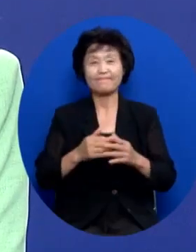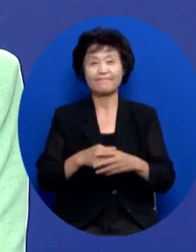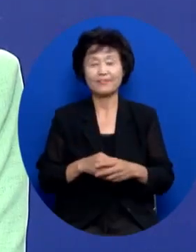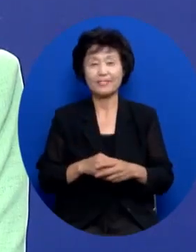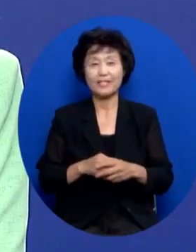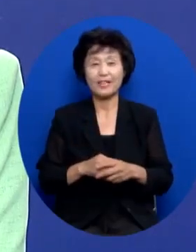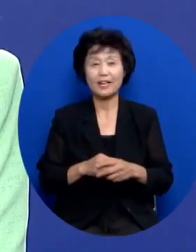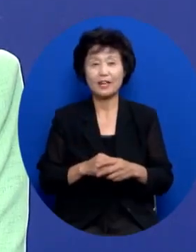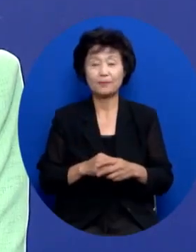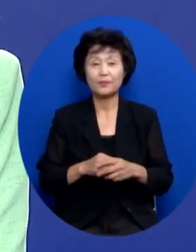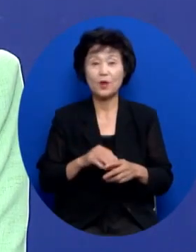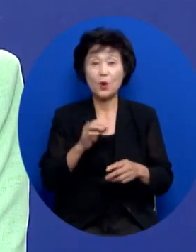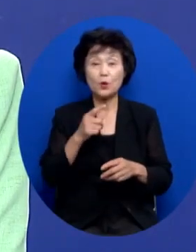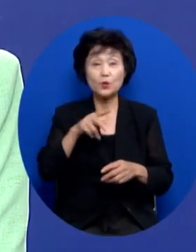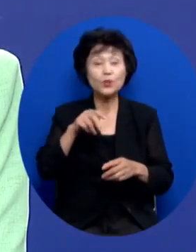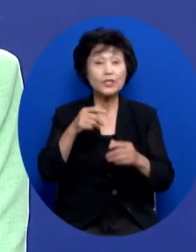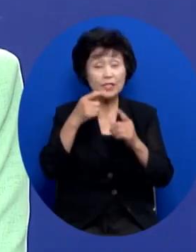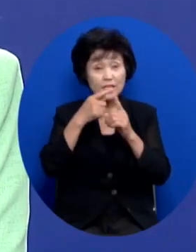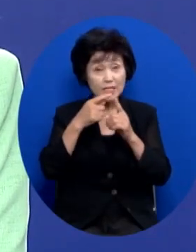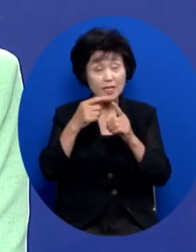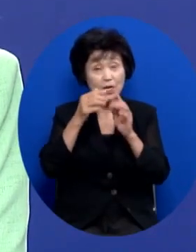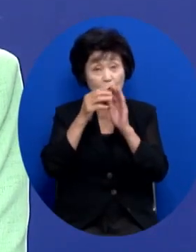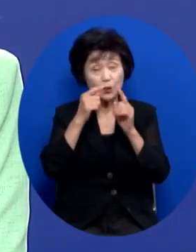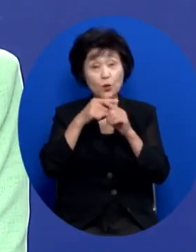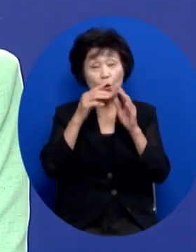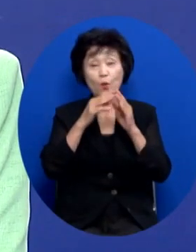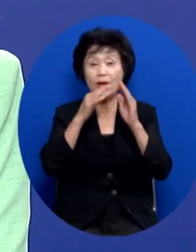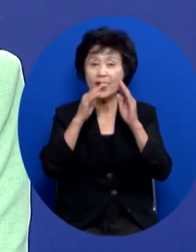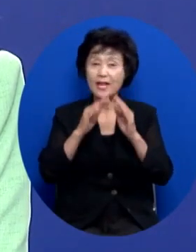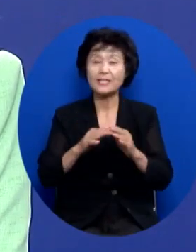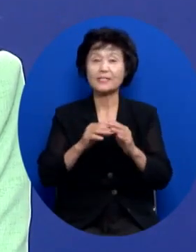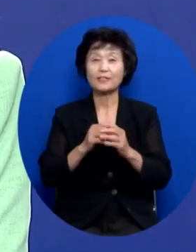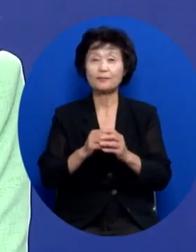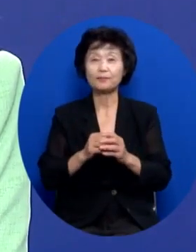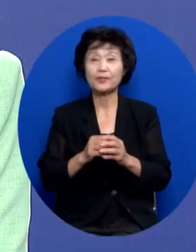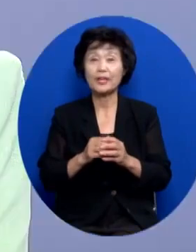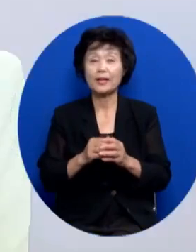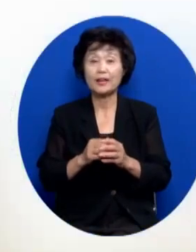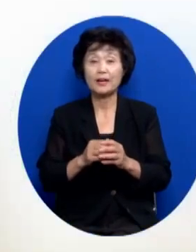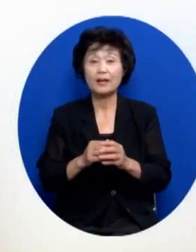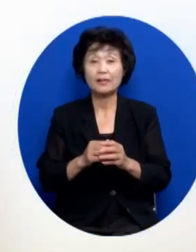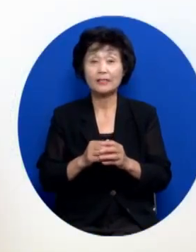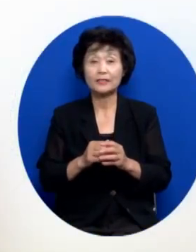오솔길 교회가 5년 27일 제 4회 노을 음악회를 개최합니다